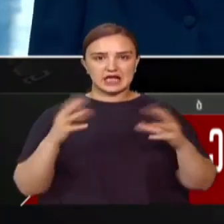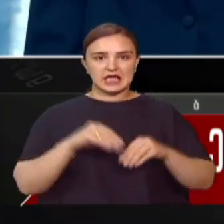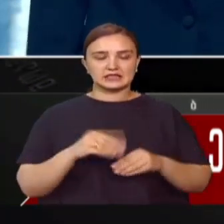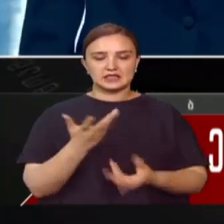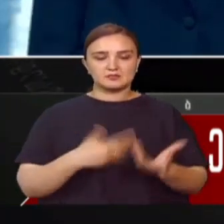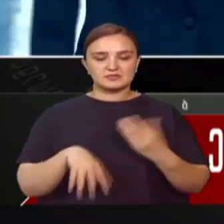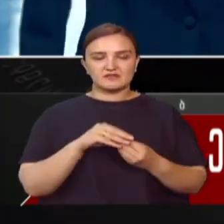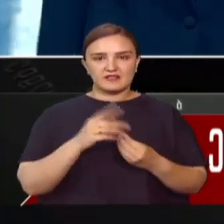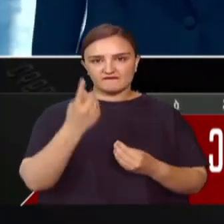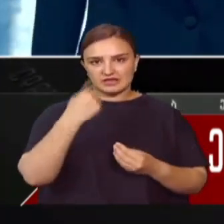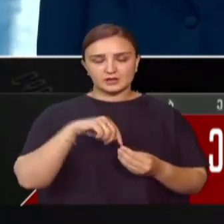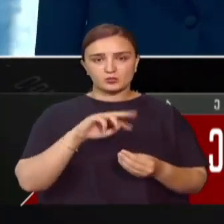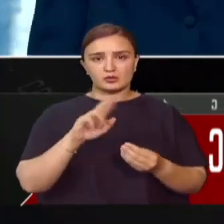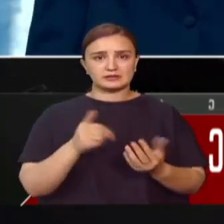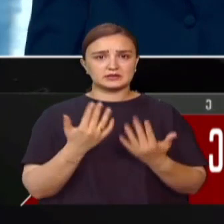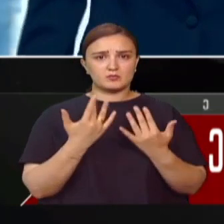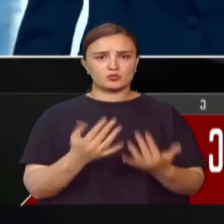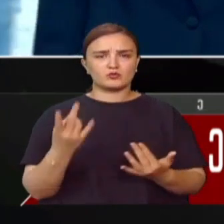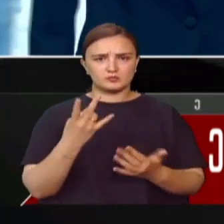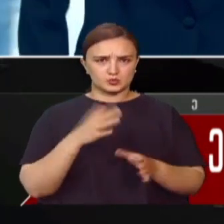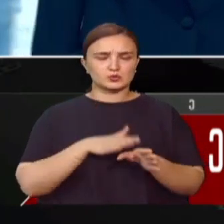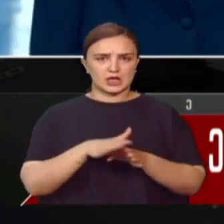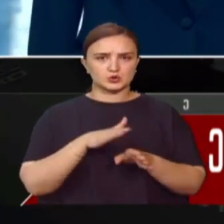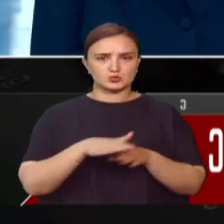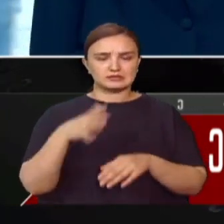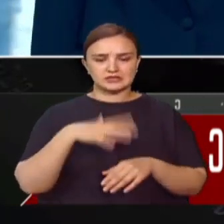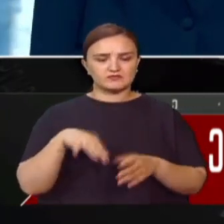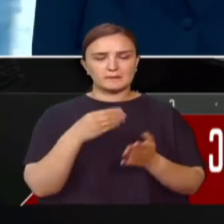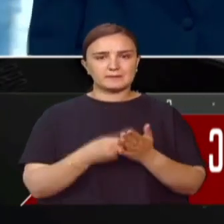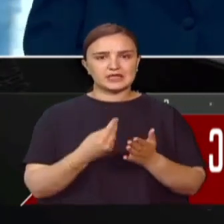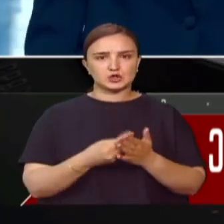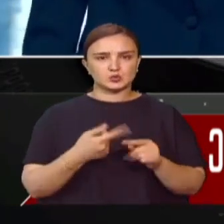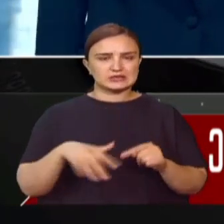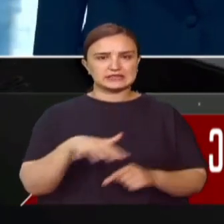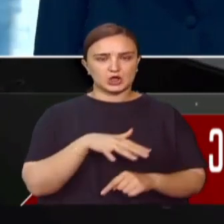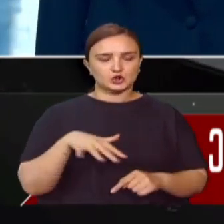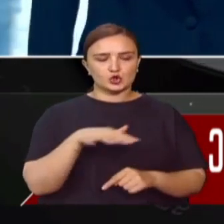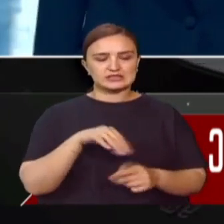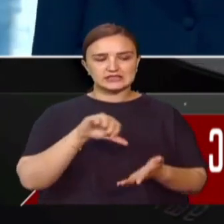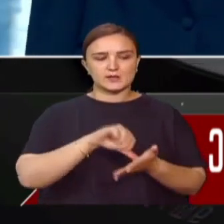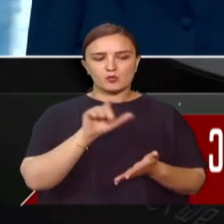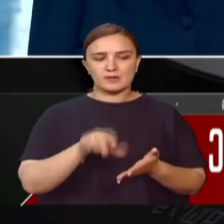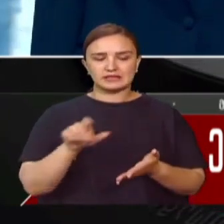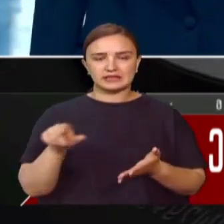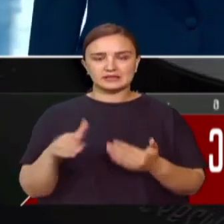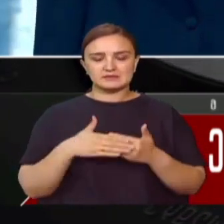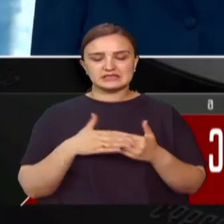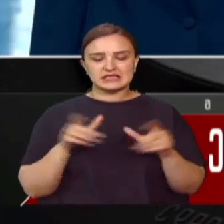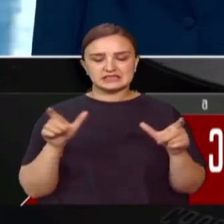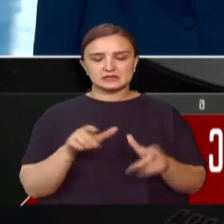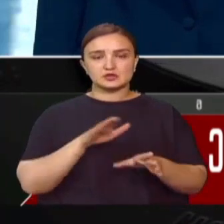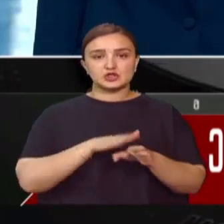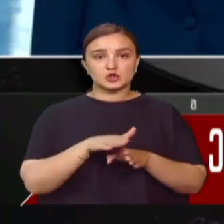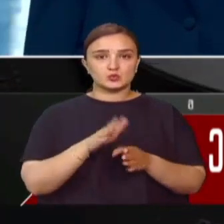იმ ვალდებულებას და მოთხოვნას, რომელსაც უნდა ასრულებდნენ საქართველოში ფინანსური სექტორის წარმომადგენლები სანქციების